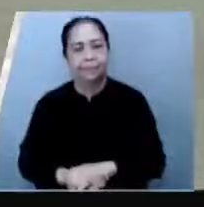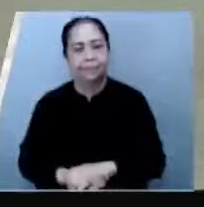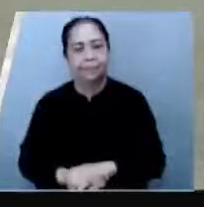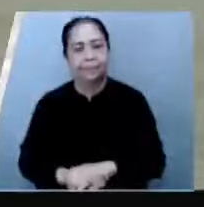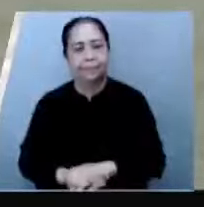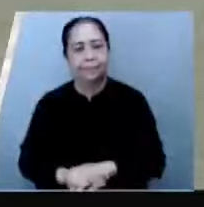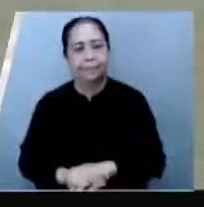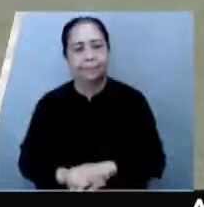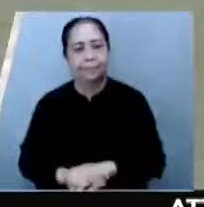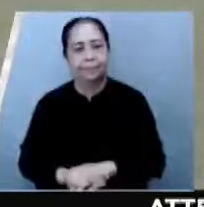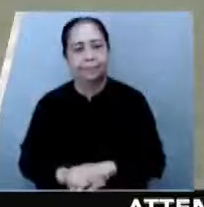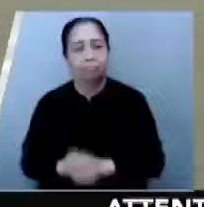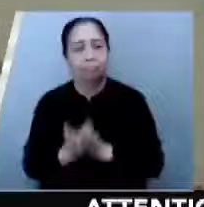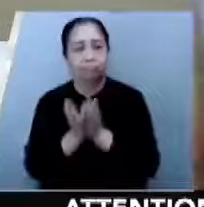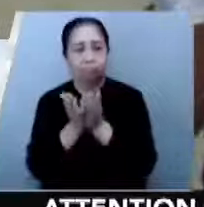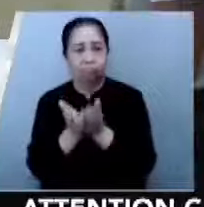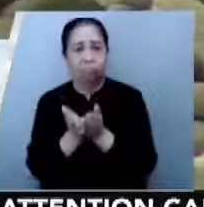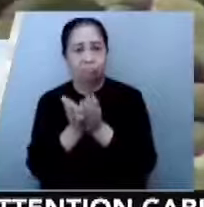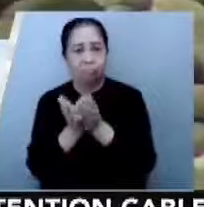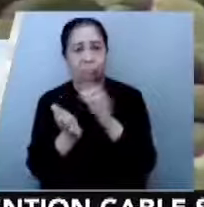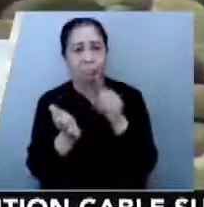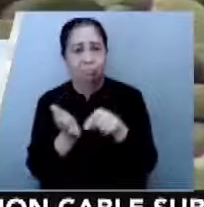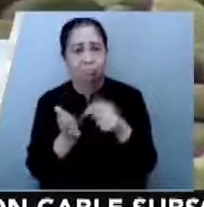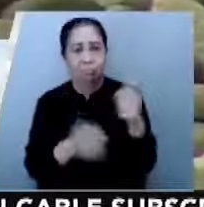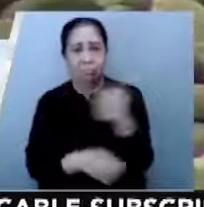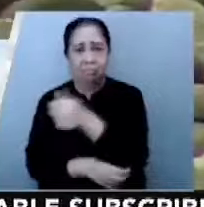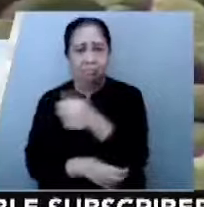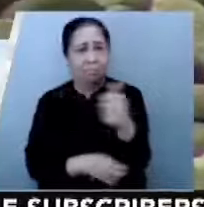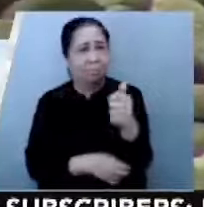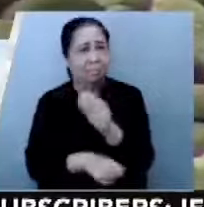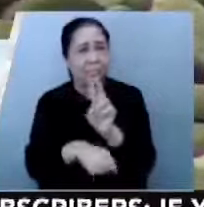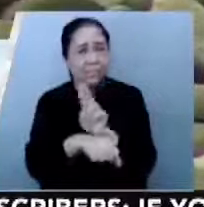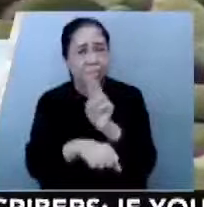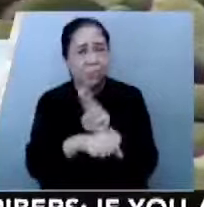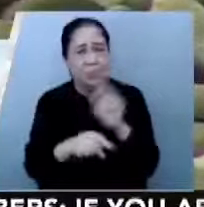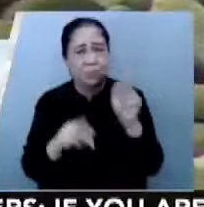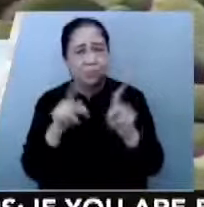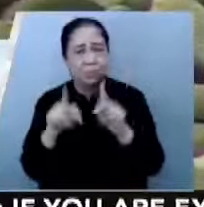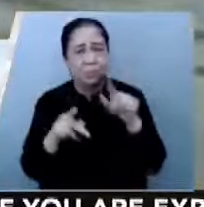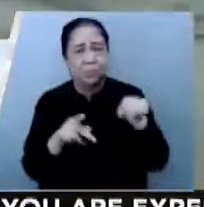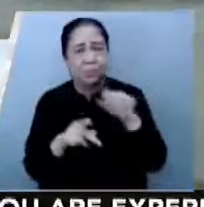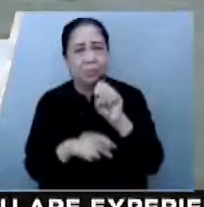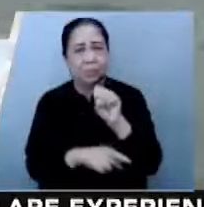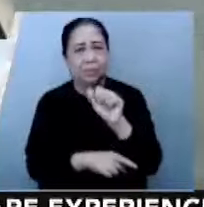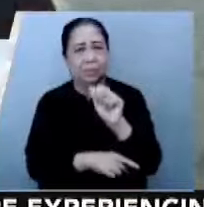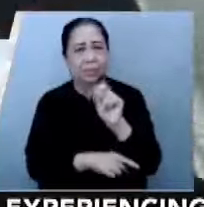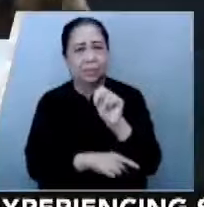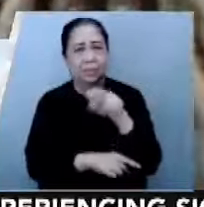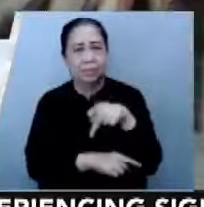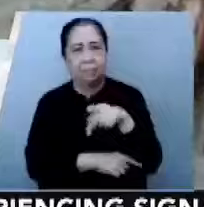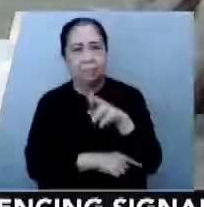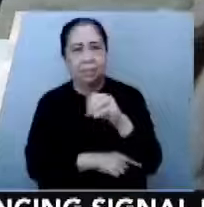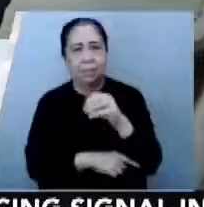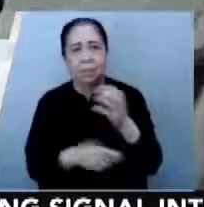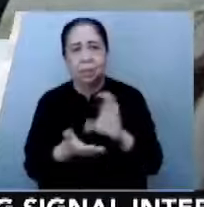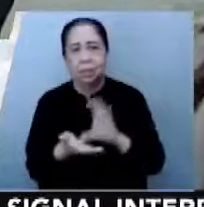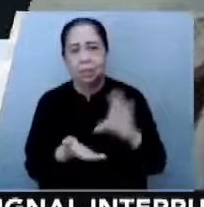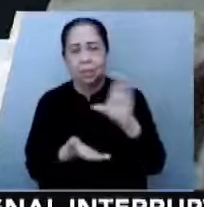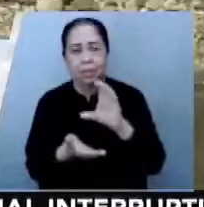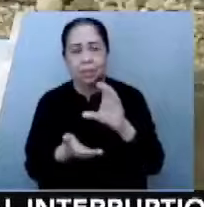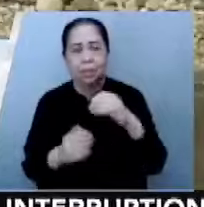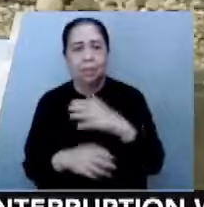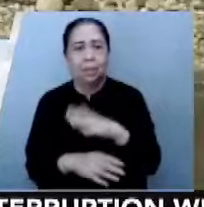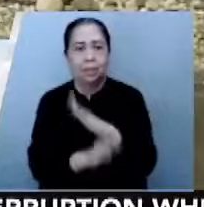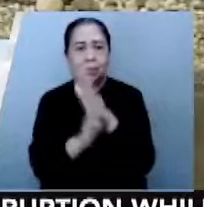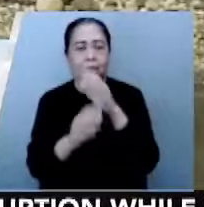Balsang kawayan ang nagsisilbing transportasyon ng mga residente ng Barangay San Pedro sa Caraga, Davao Oriental para makatawid sa